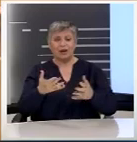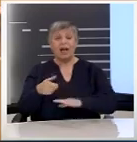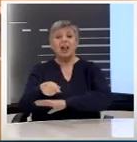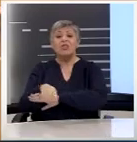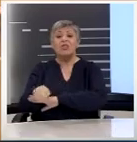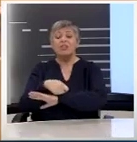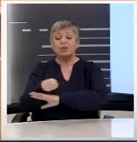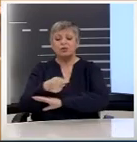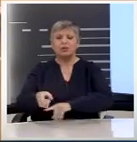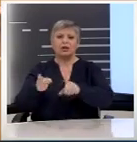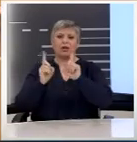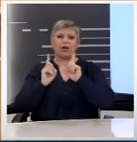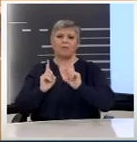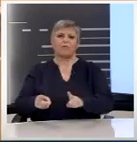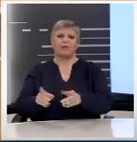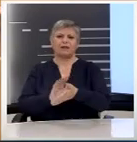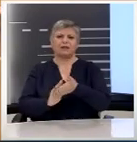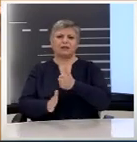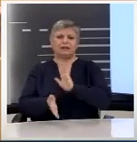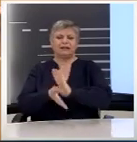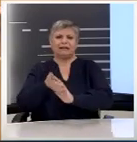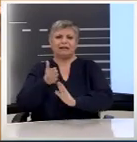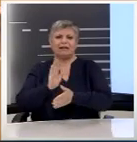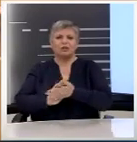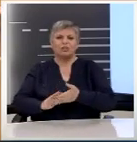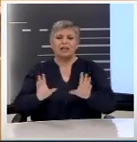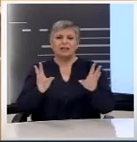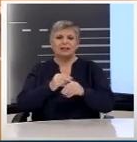και απεφάνθη οριστικά και αμετάκλητα επί του θέματος αυτού.